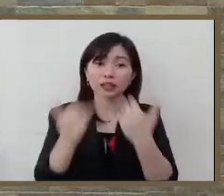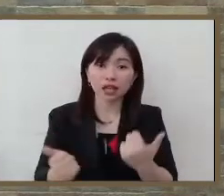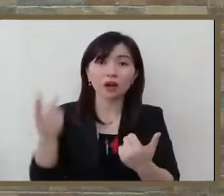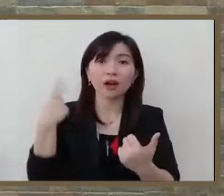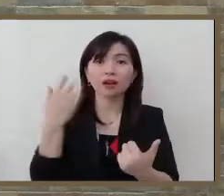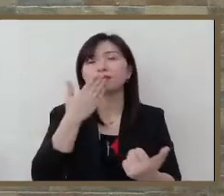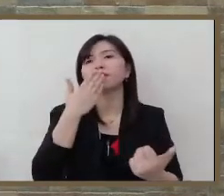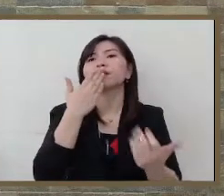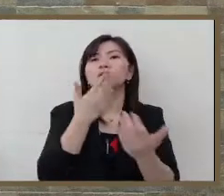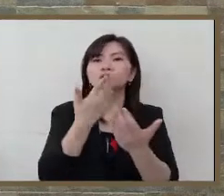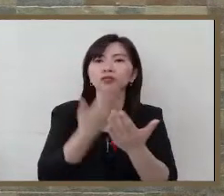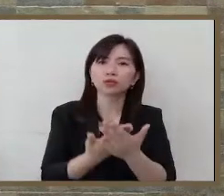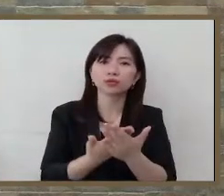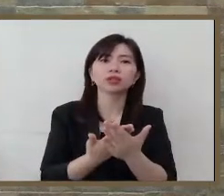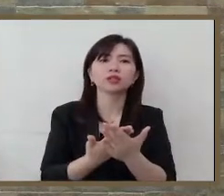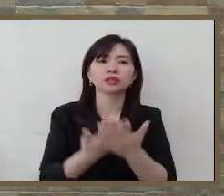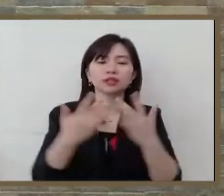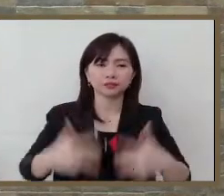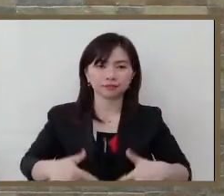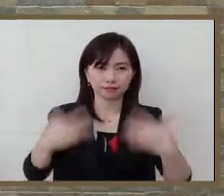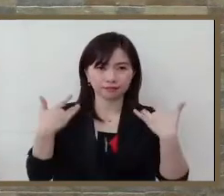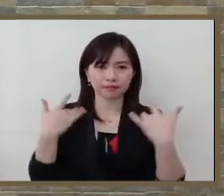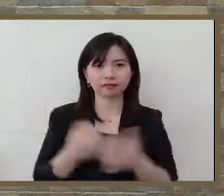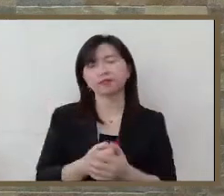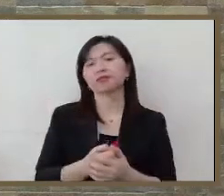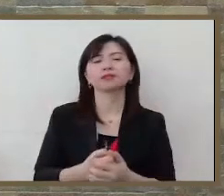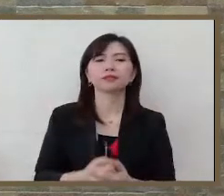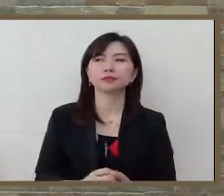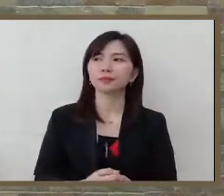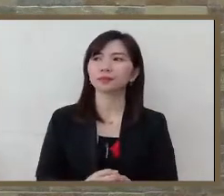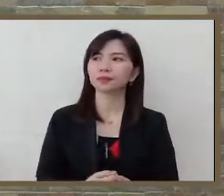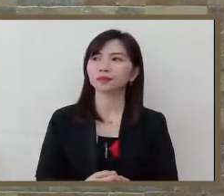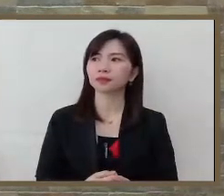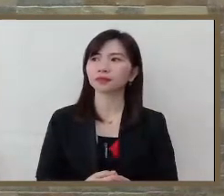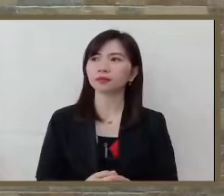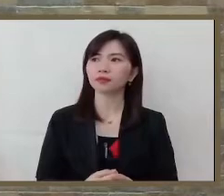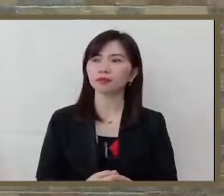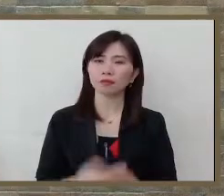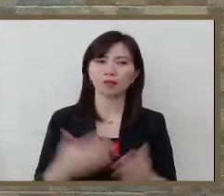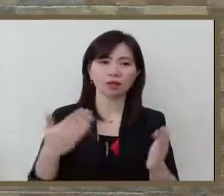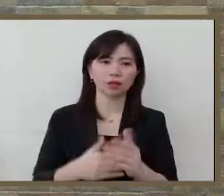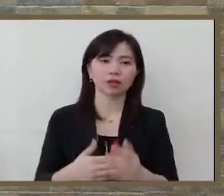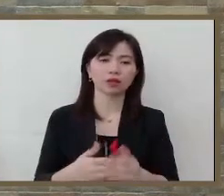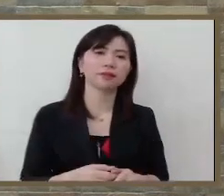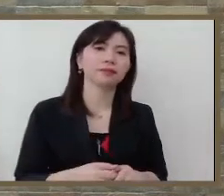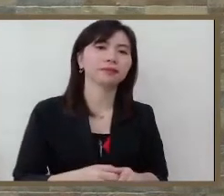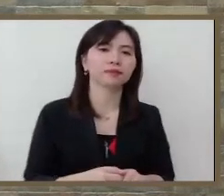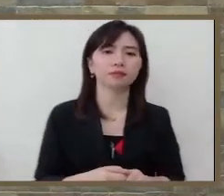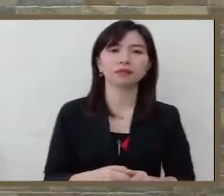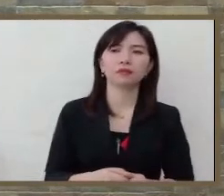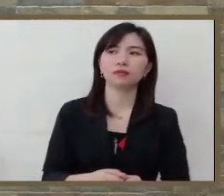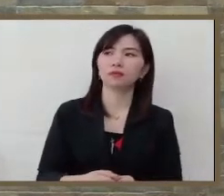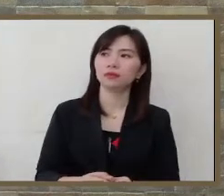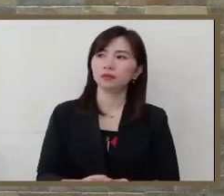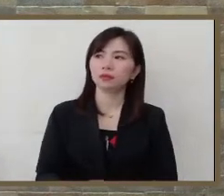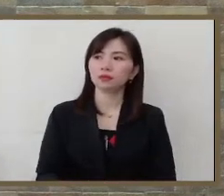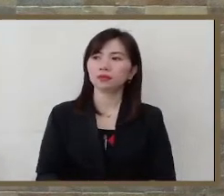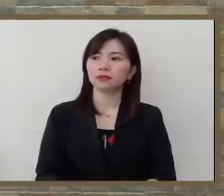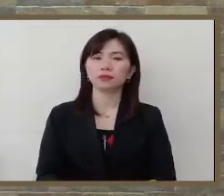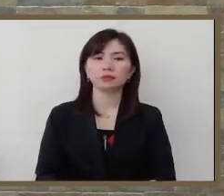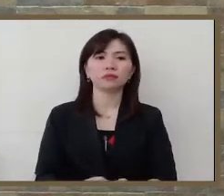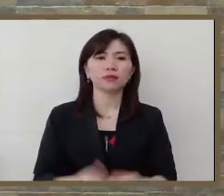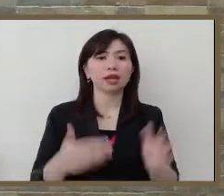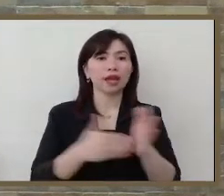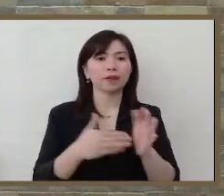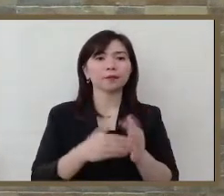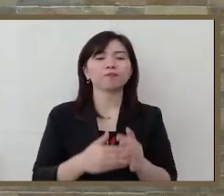people, ilang beses ko na rin po, I'm telling you, paulit-ulit kong sasabihin sa inyo to, hindi porket